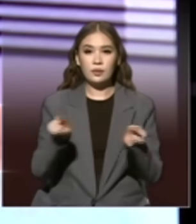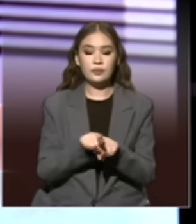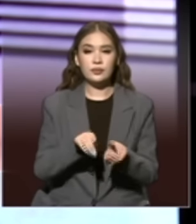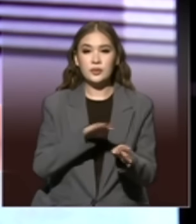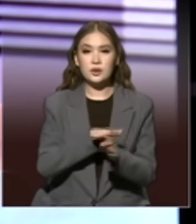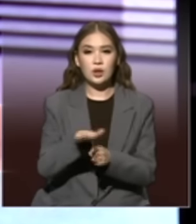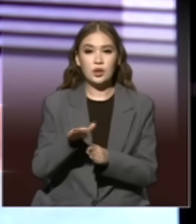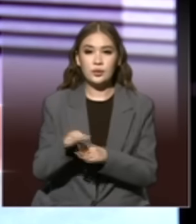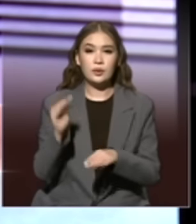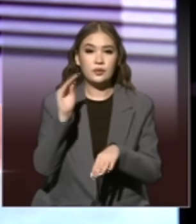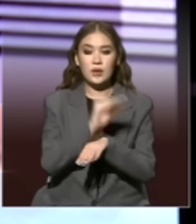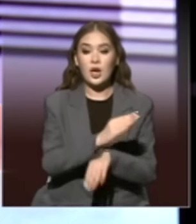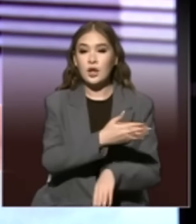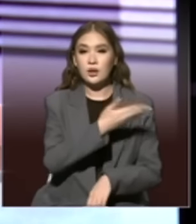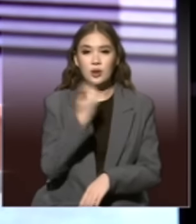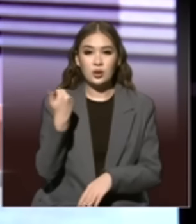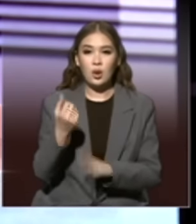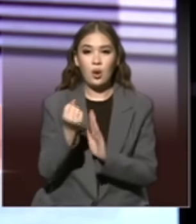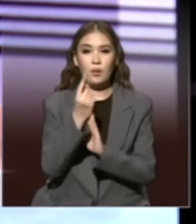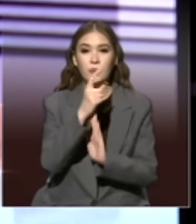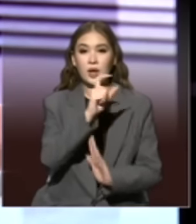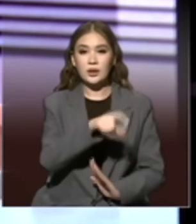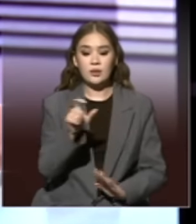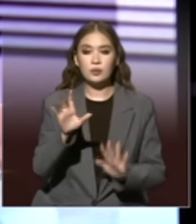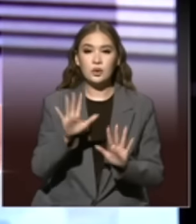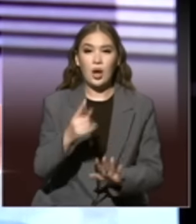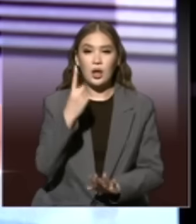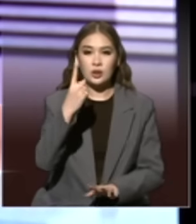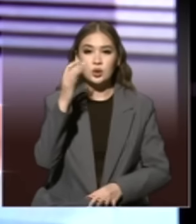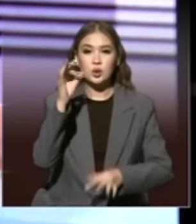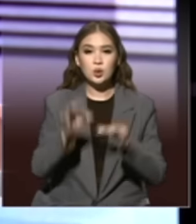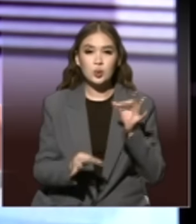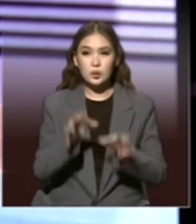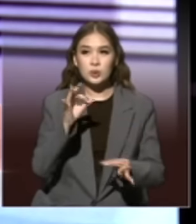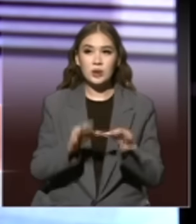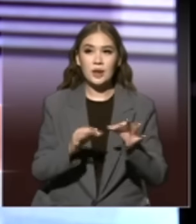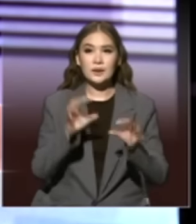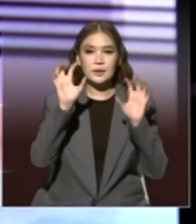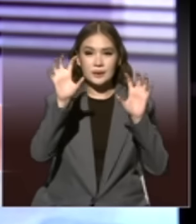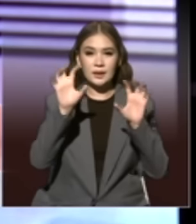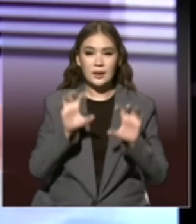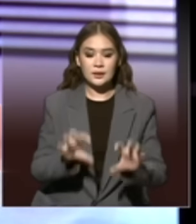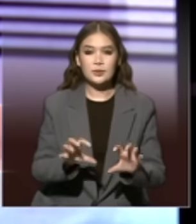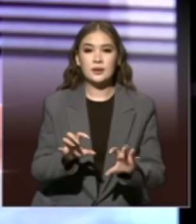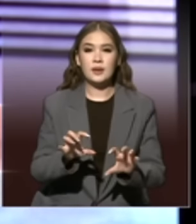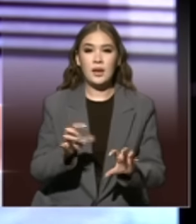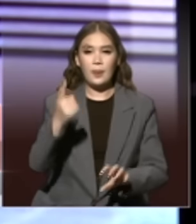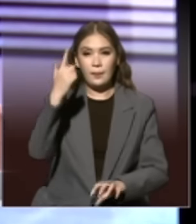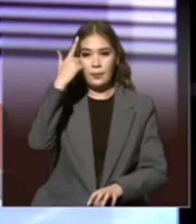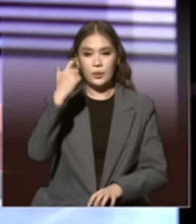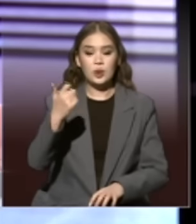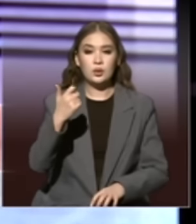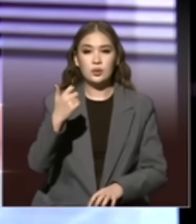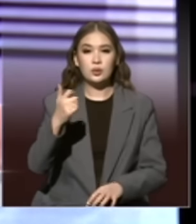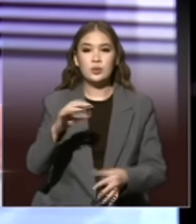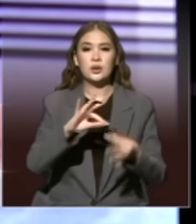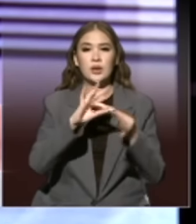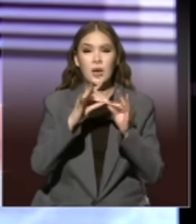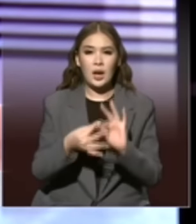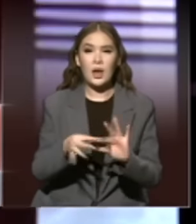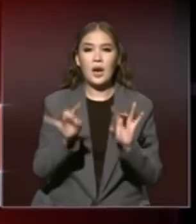жүктелмейді. Ол сол 11 адамның тек қана біреуінде судияда ғана сол заңдылықты сол жерде